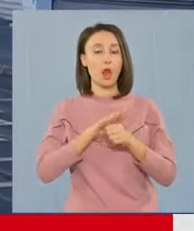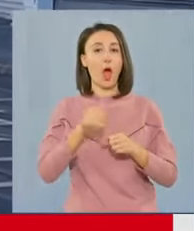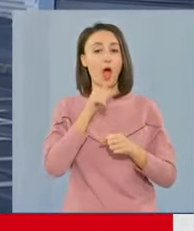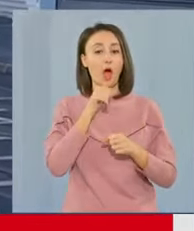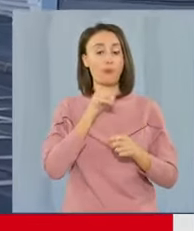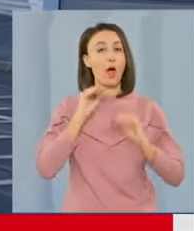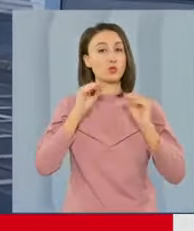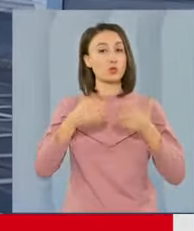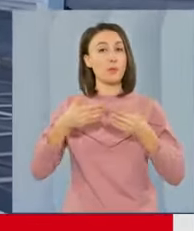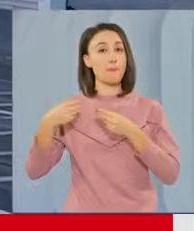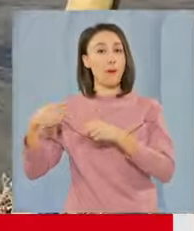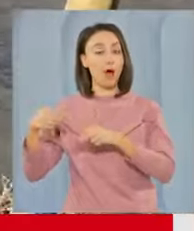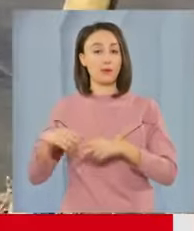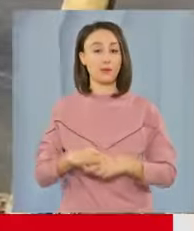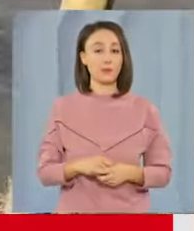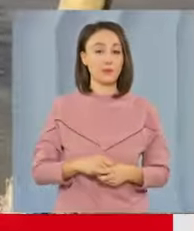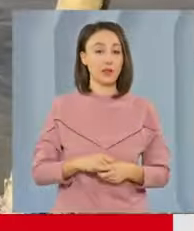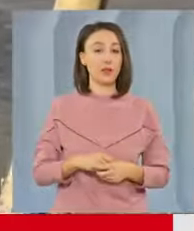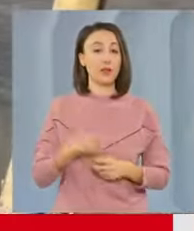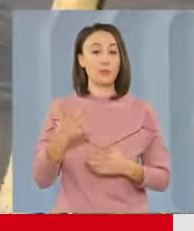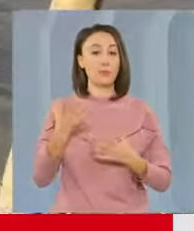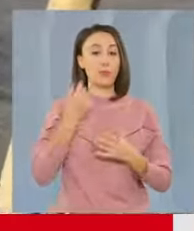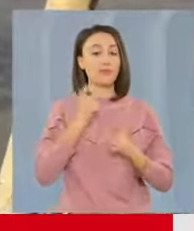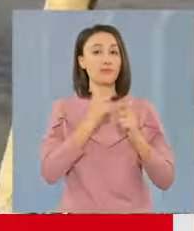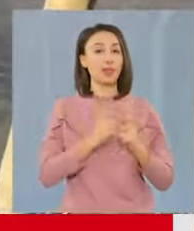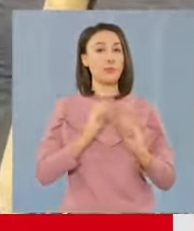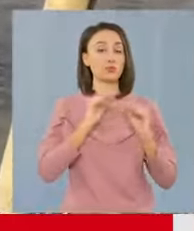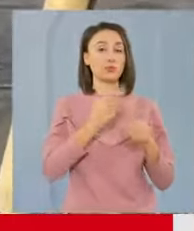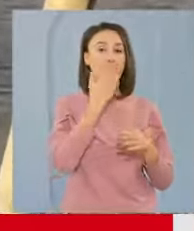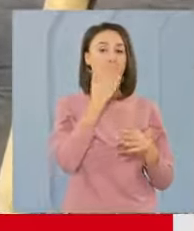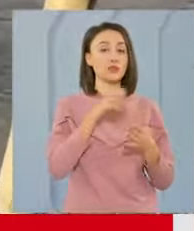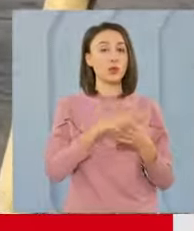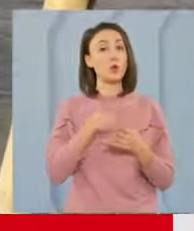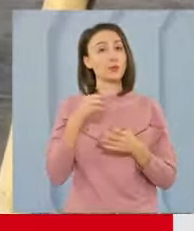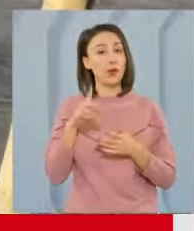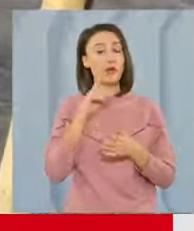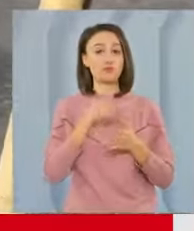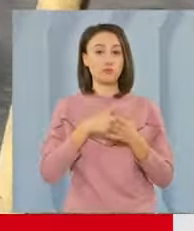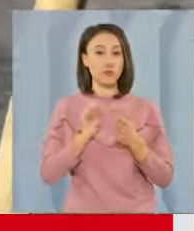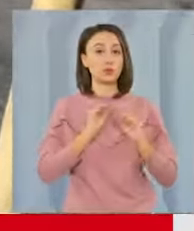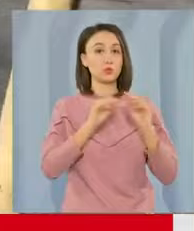ajuns pe mal cu ajutorul unor trecători. El a fost preluat de echipajul venit la fața locului, dar